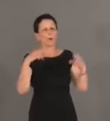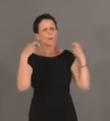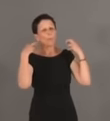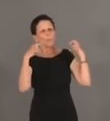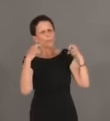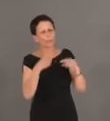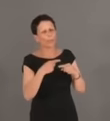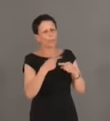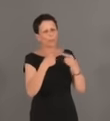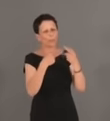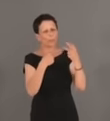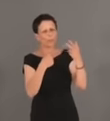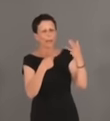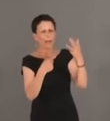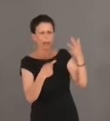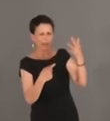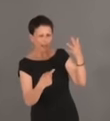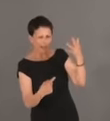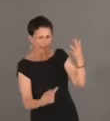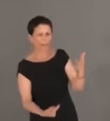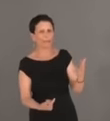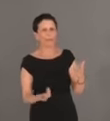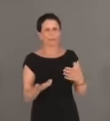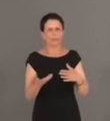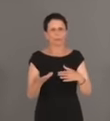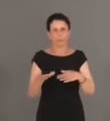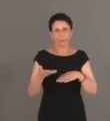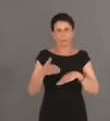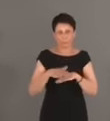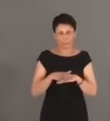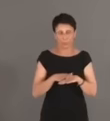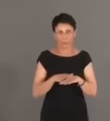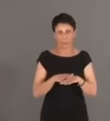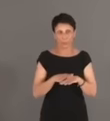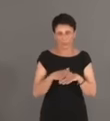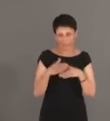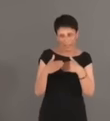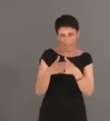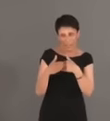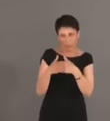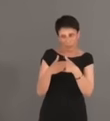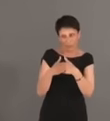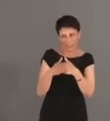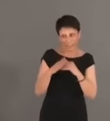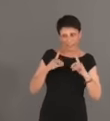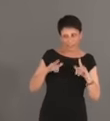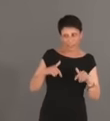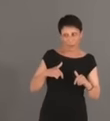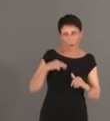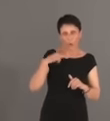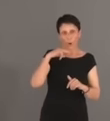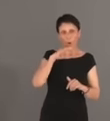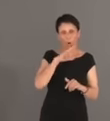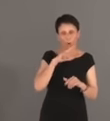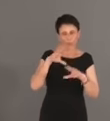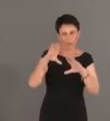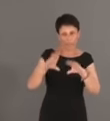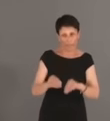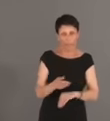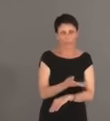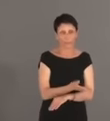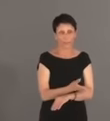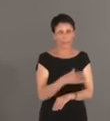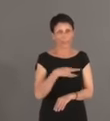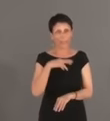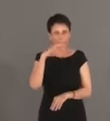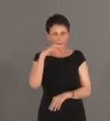etc. Bon, et d'autant que c'est à proximité, et ça touche même l'école de La Rose Place. Il y a des rats